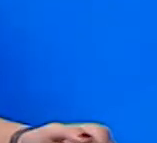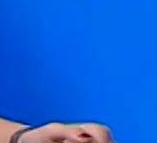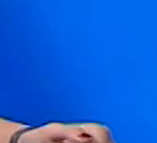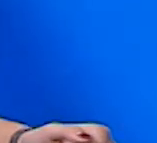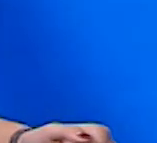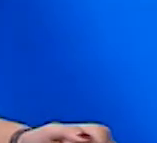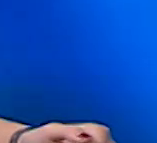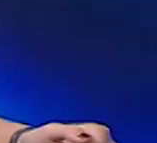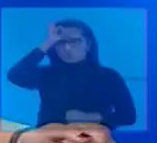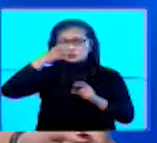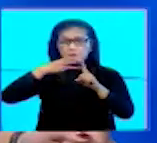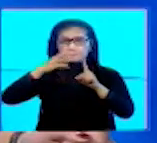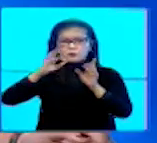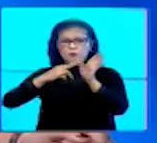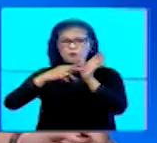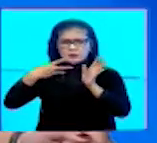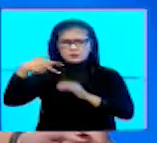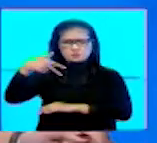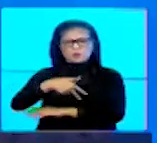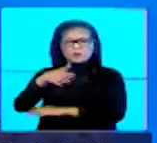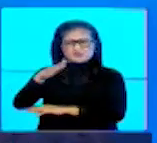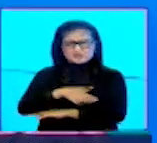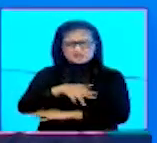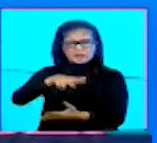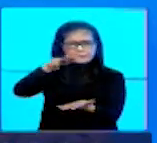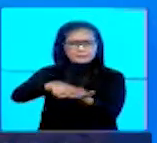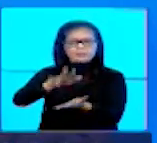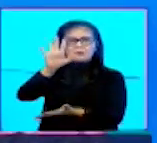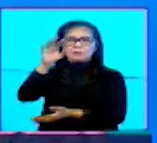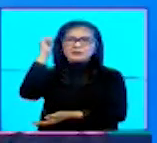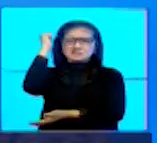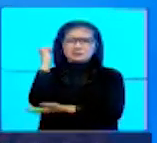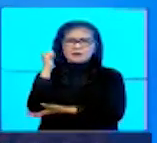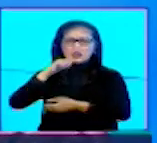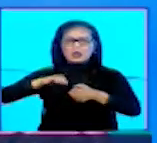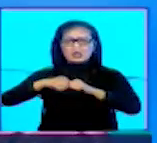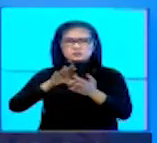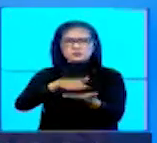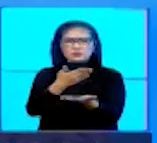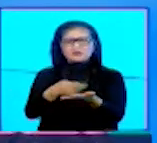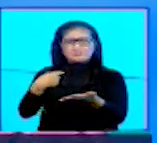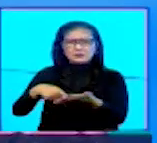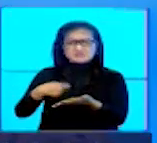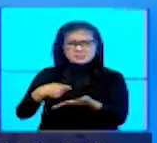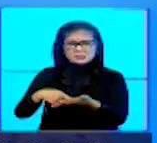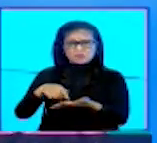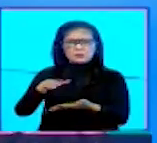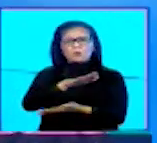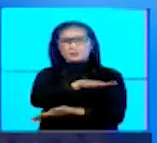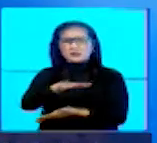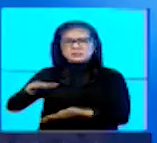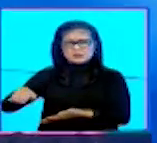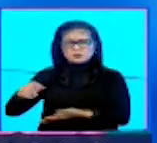Pemirsa, Polres Bone, Sulawesi Selatan menetapkan 5 tersangka kasus tewasnya mahasiswa saat diksar mahasiswa pecinta alam IAIN Bone.